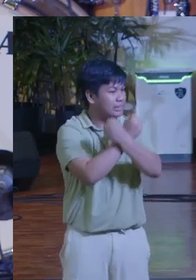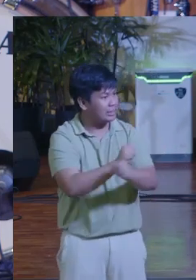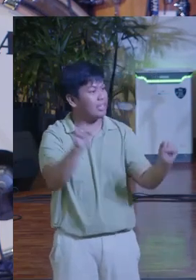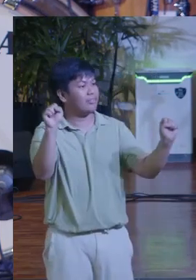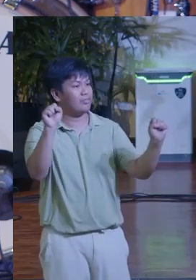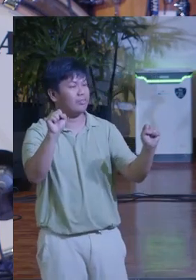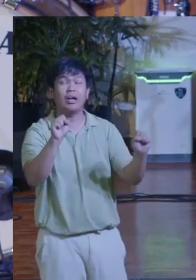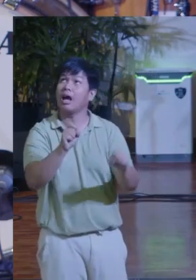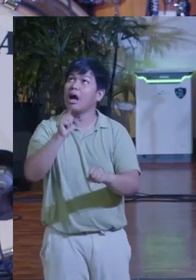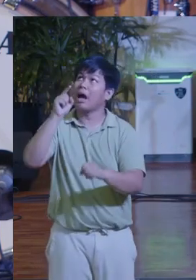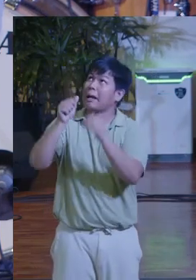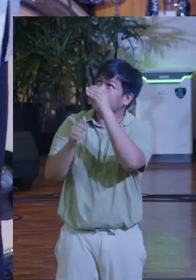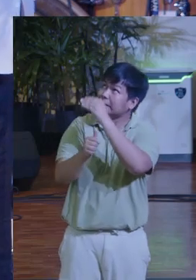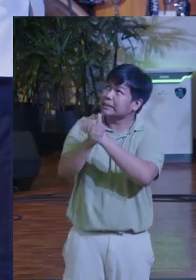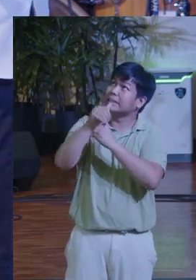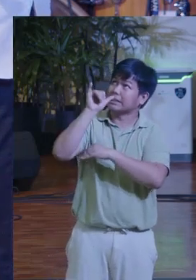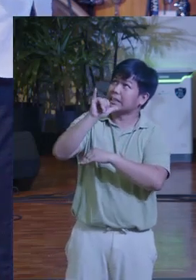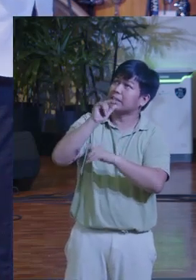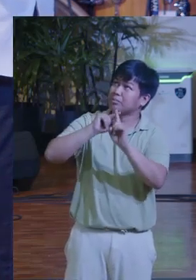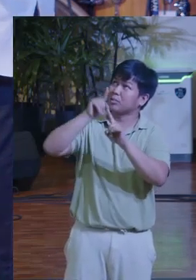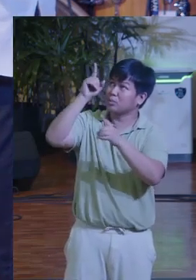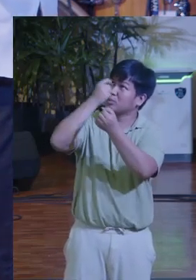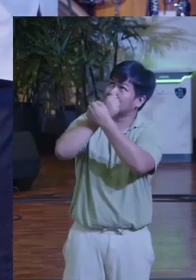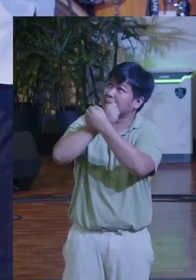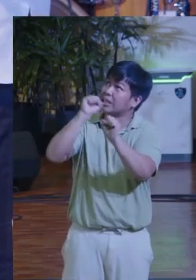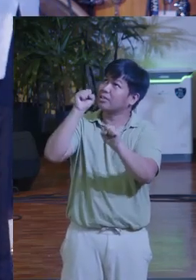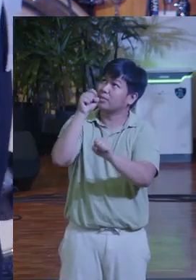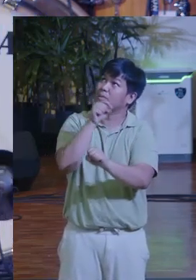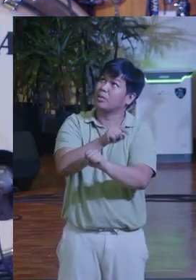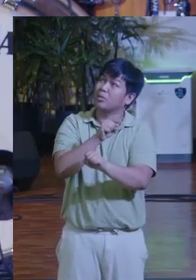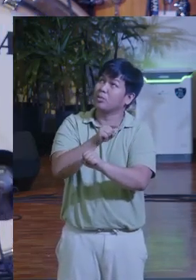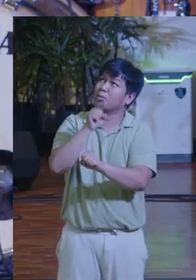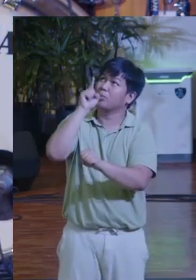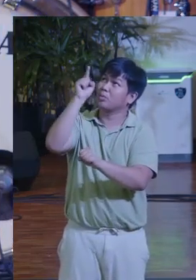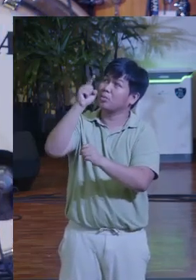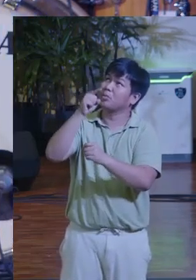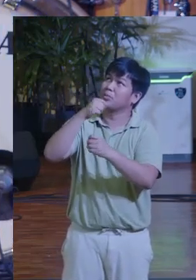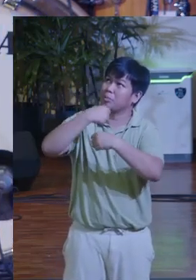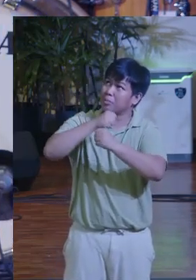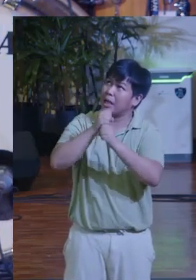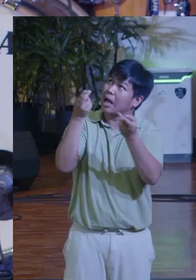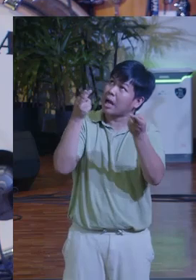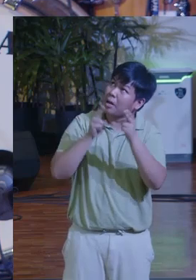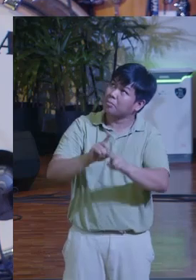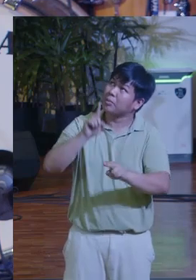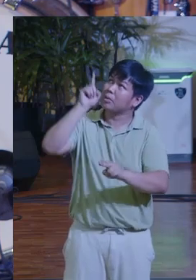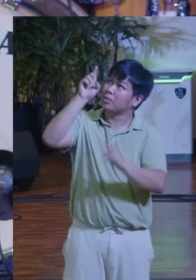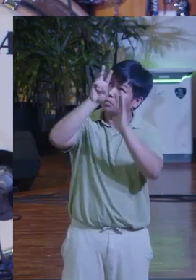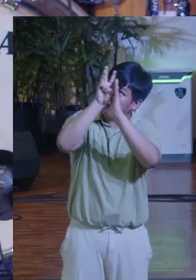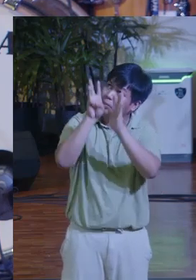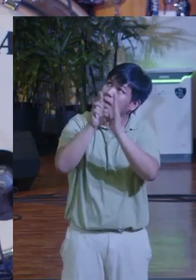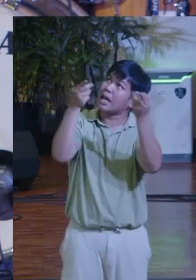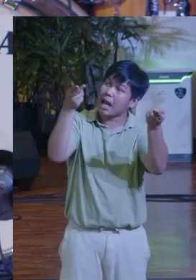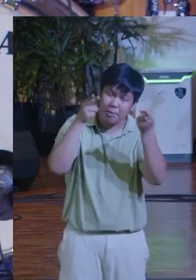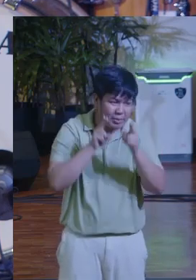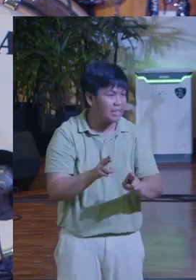sa tiyak na kapahamakan at gawin ninyo ang kailangan mangyari sa kanyang